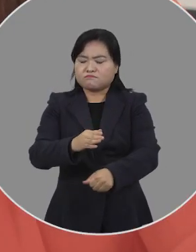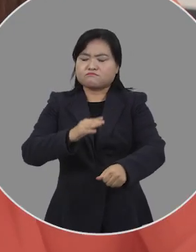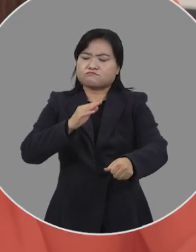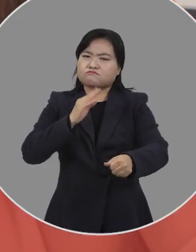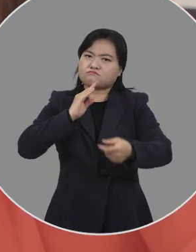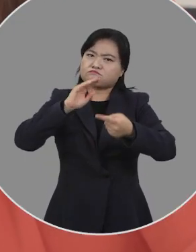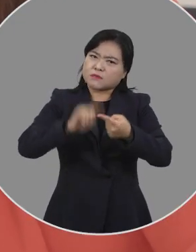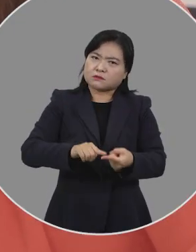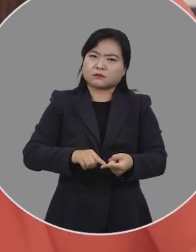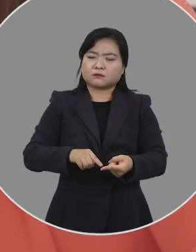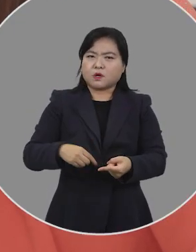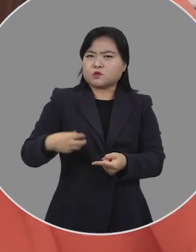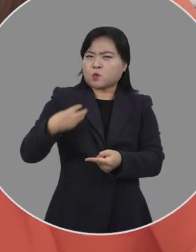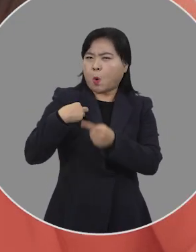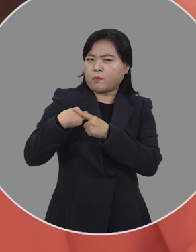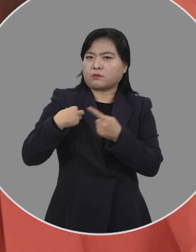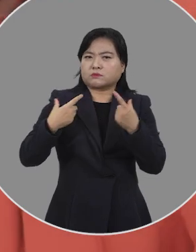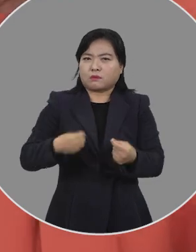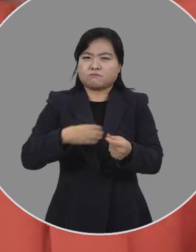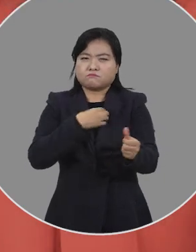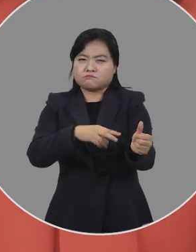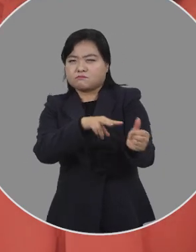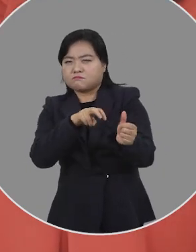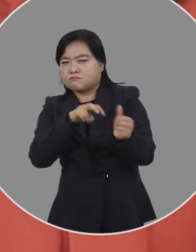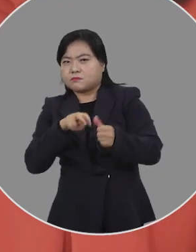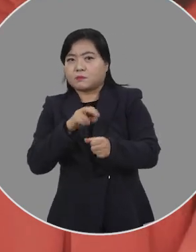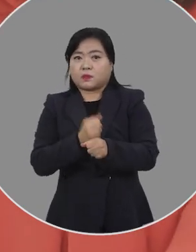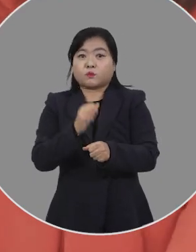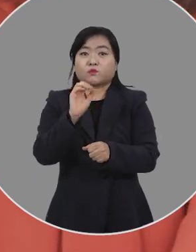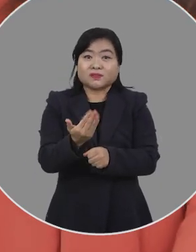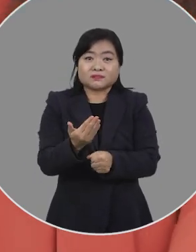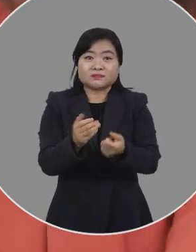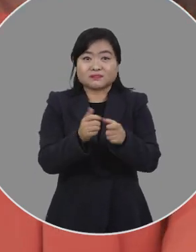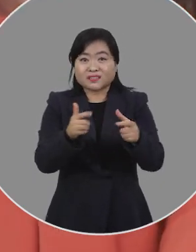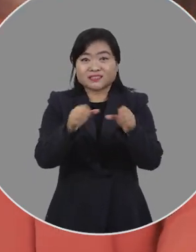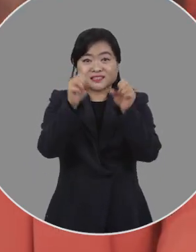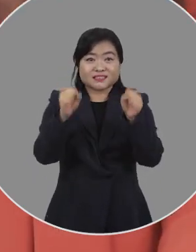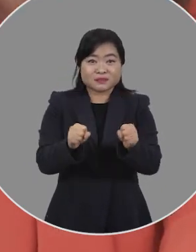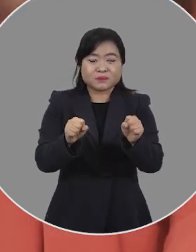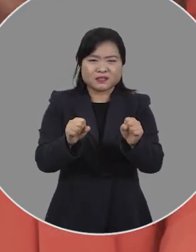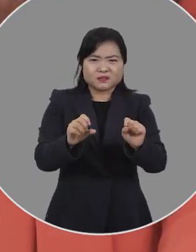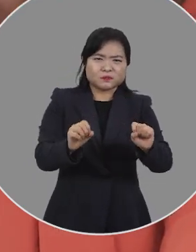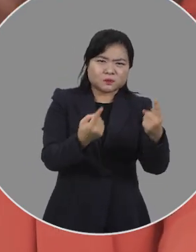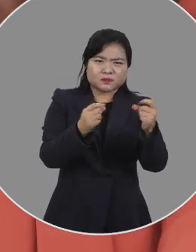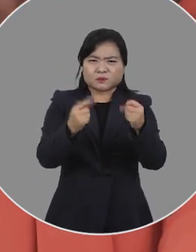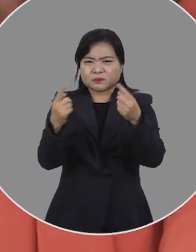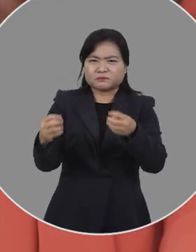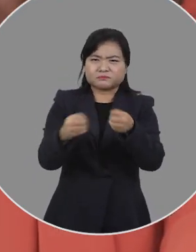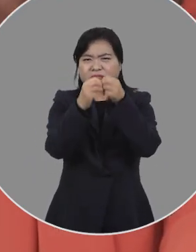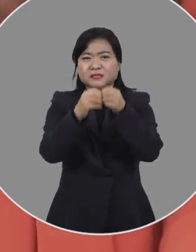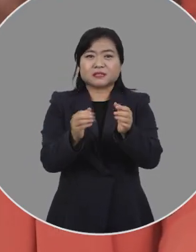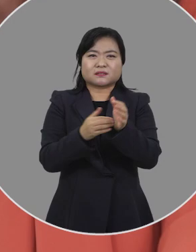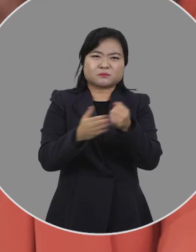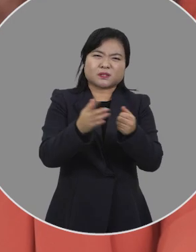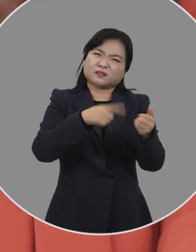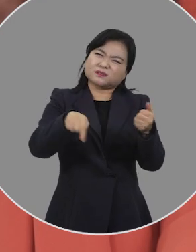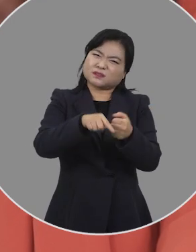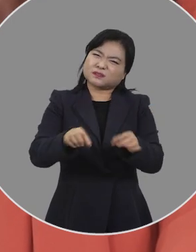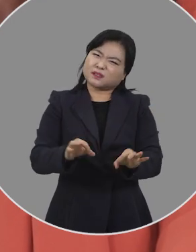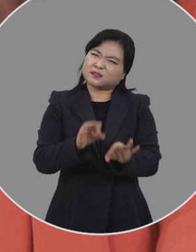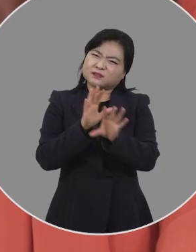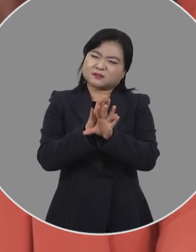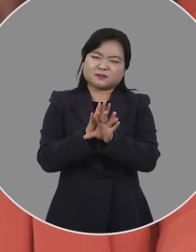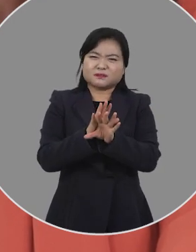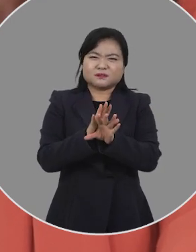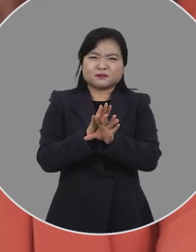이런 표현이 그렇지만 약간 소명의식 같은 거를 느끼면서, 그러니까 그런 여러 가지 시스템들이 갖추어졌기 때문에 이런 게 좀 사라지지 않는